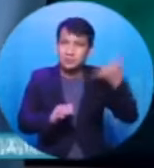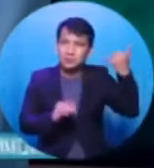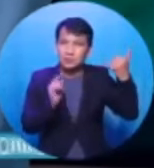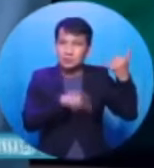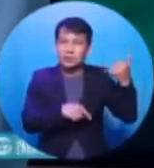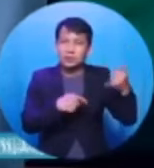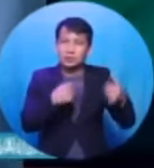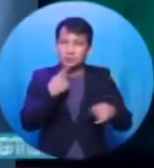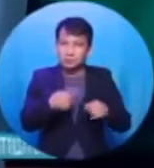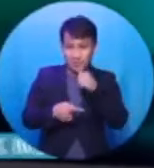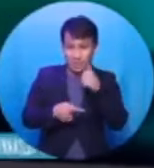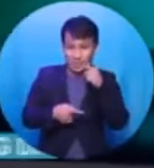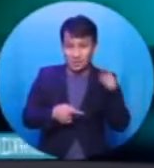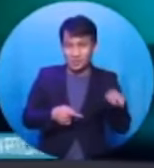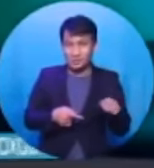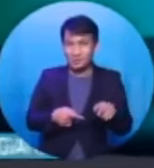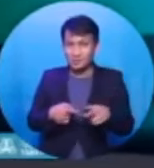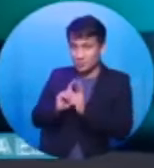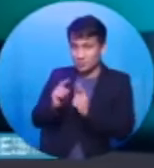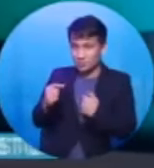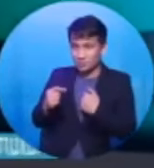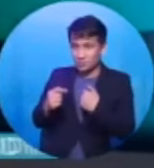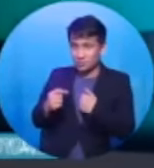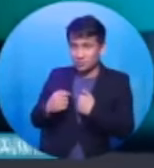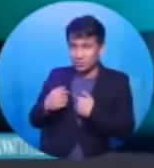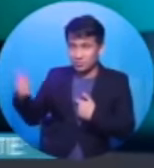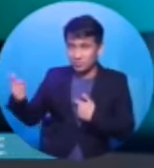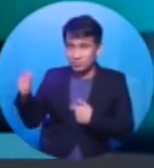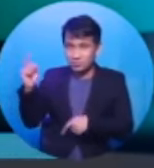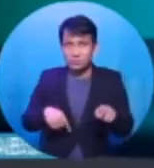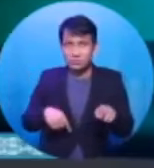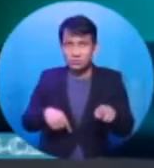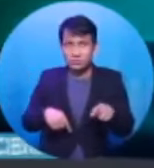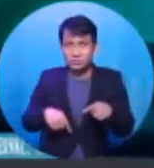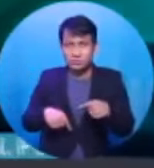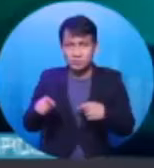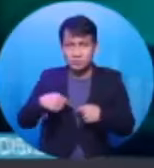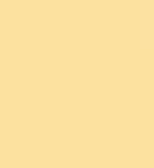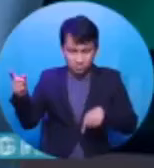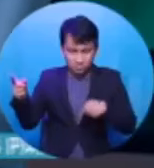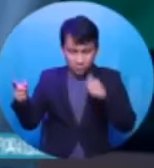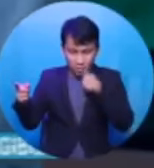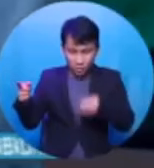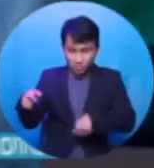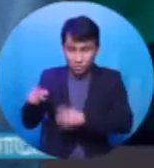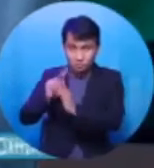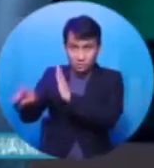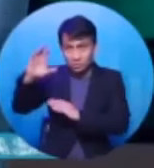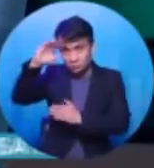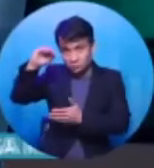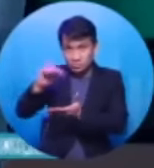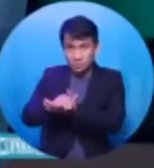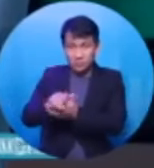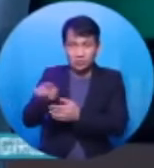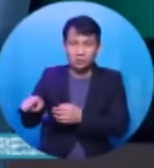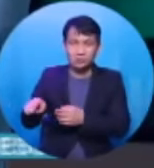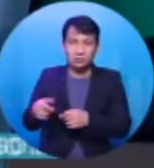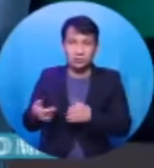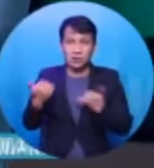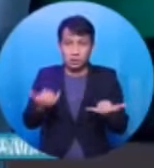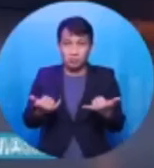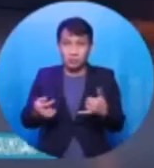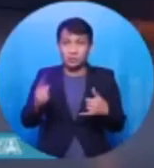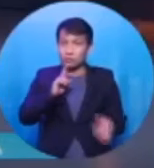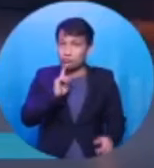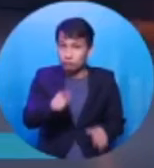naman, sabi, pag iniwan siya ni Mister, papatay niya. Matindi. Makakausap po natin si Mrs. Renny